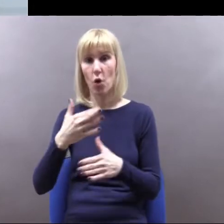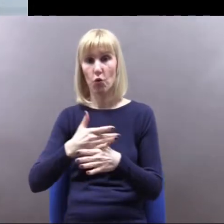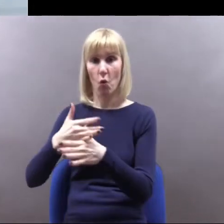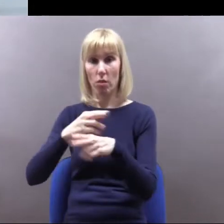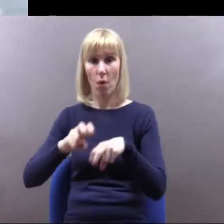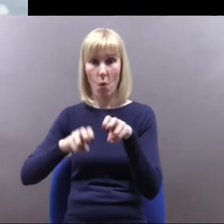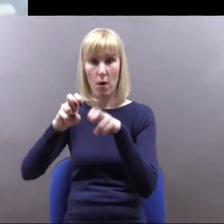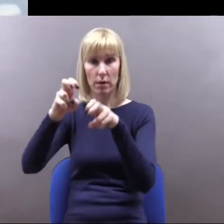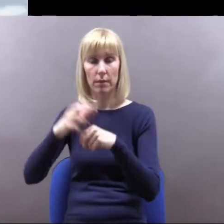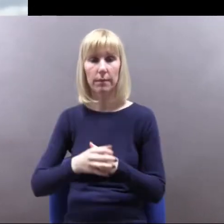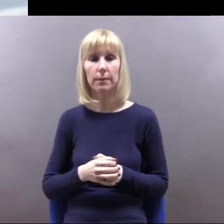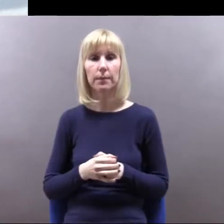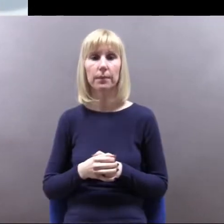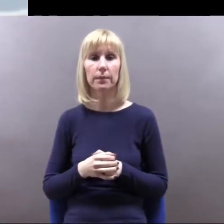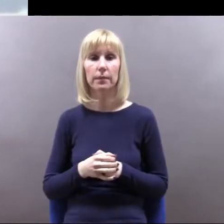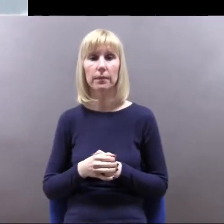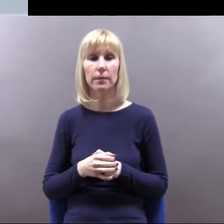tak? Czyli